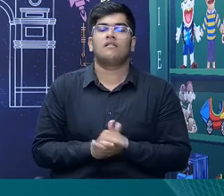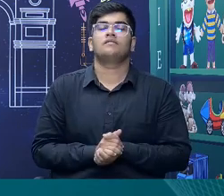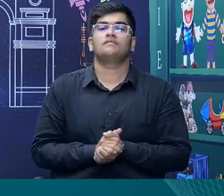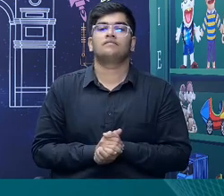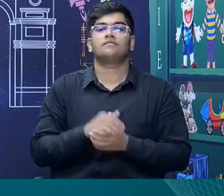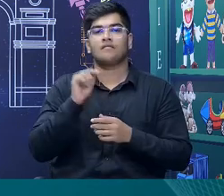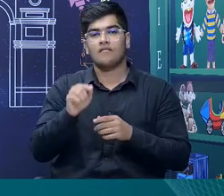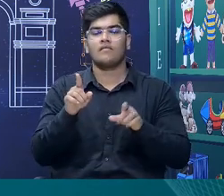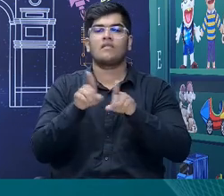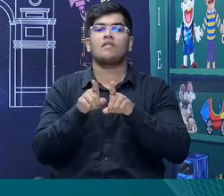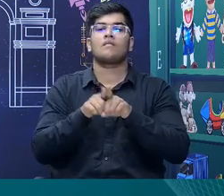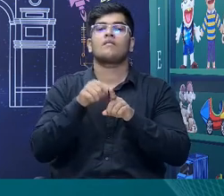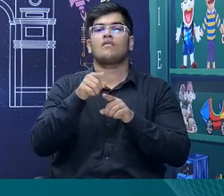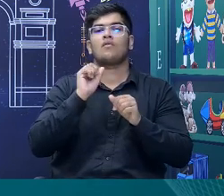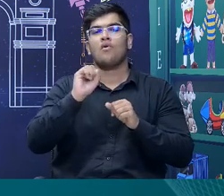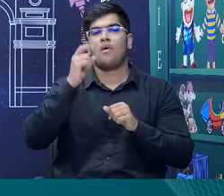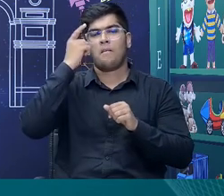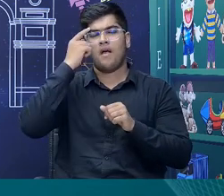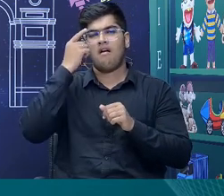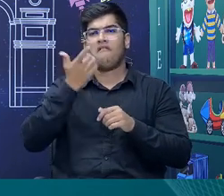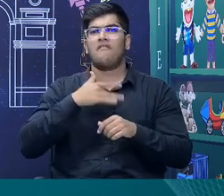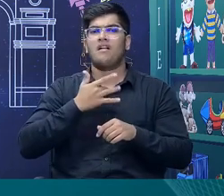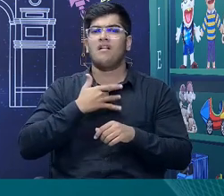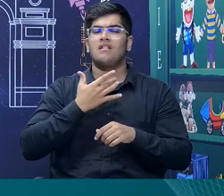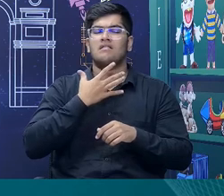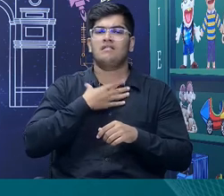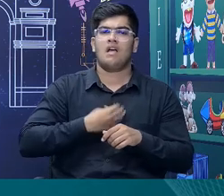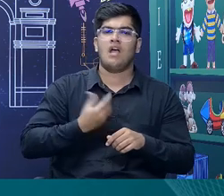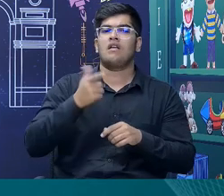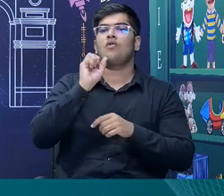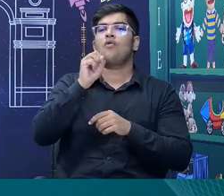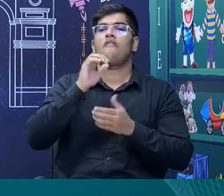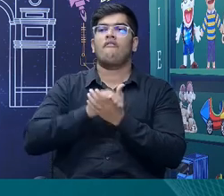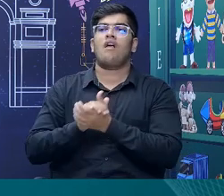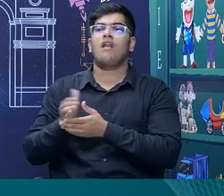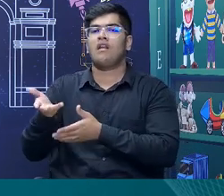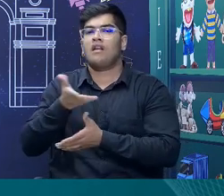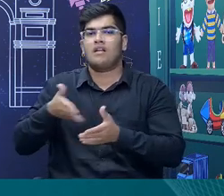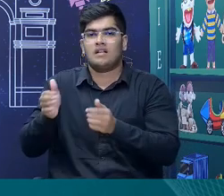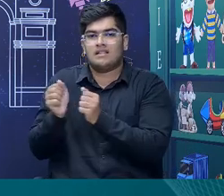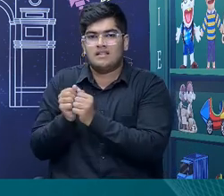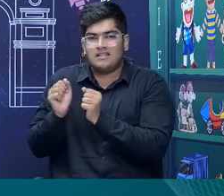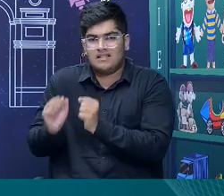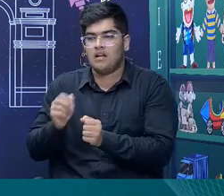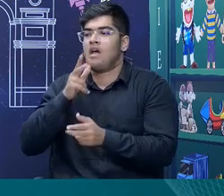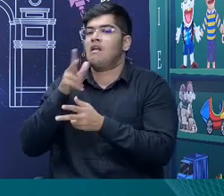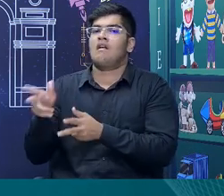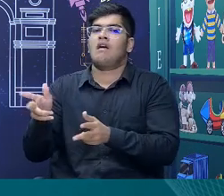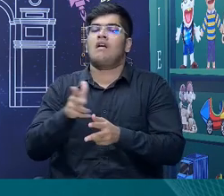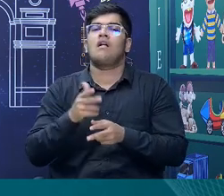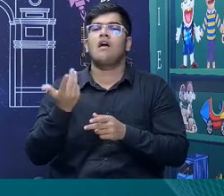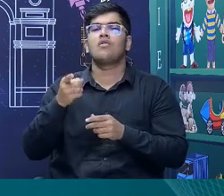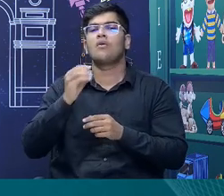तो वह ऐसे ही यह अपनी मां की व्यथा अपने सखियों को सुना रही थी तो उनके सखियों ने कहा की